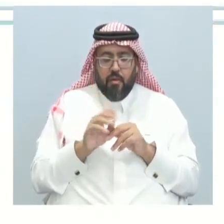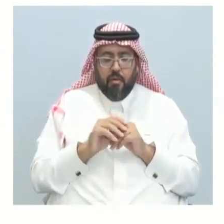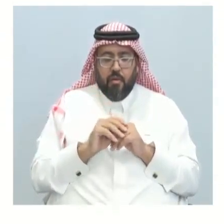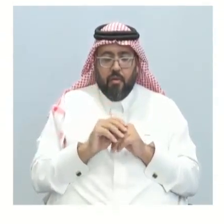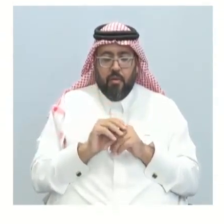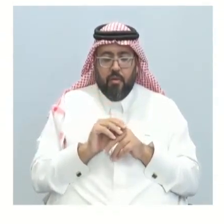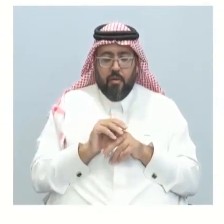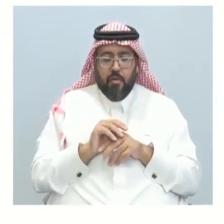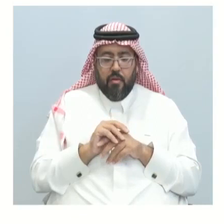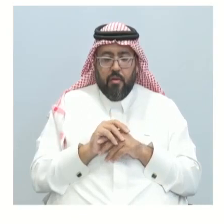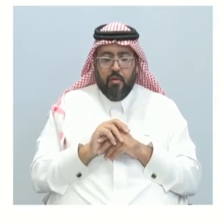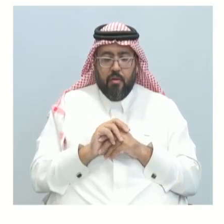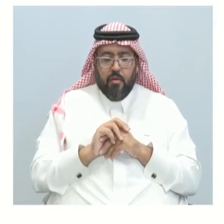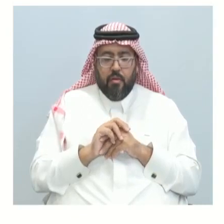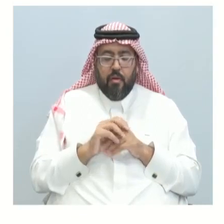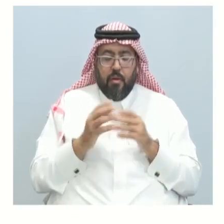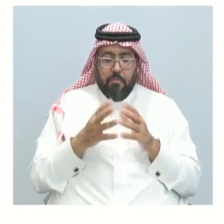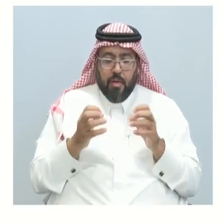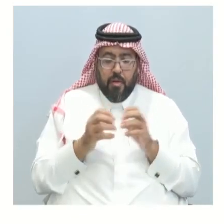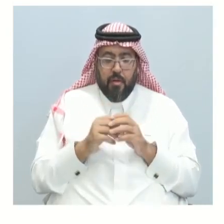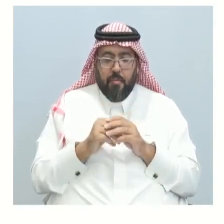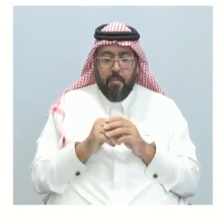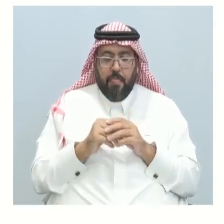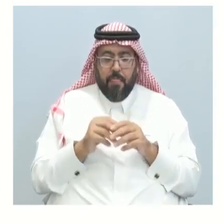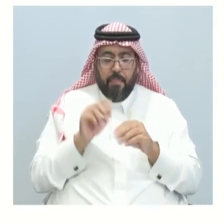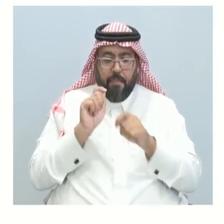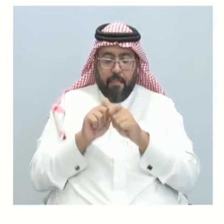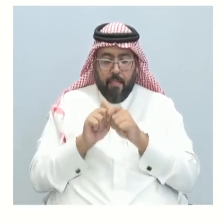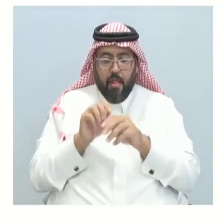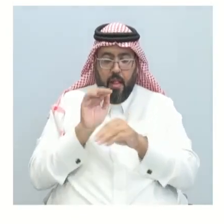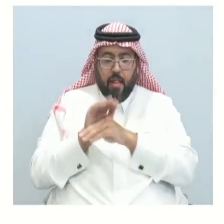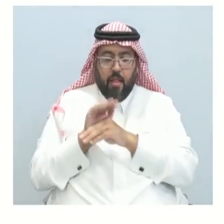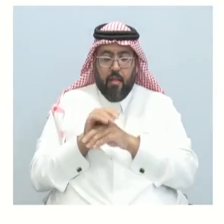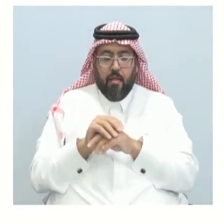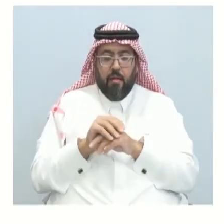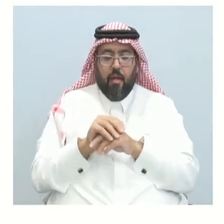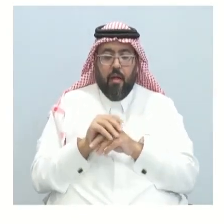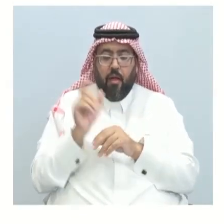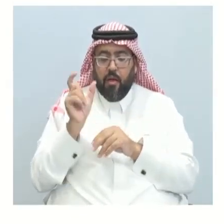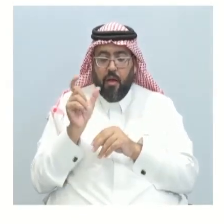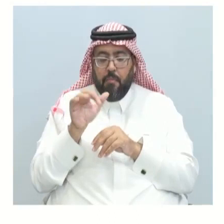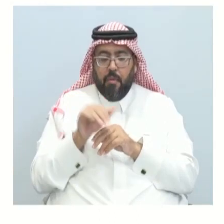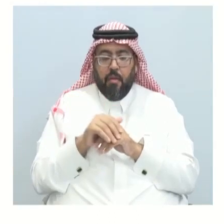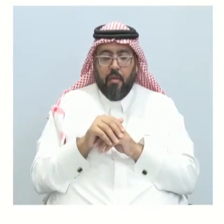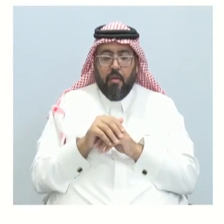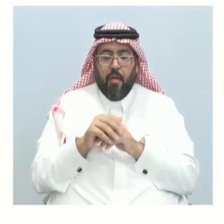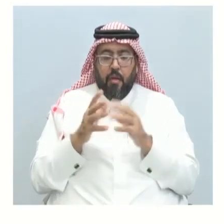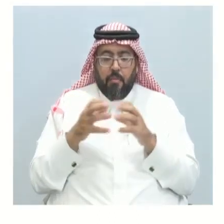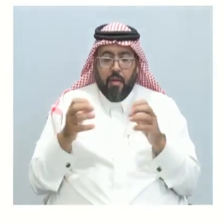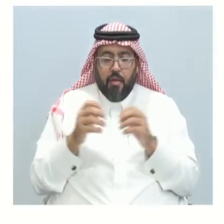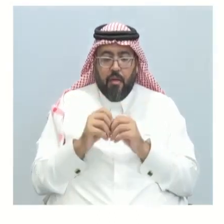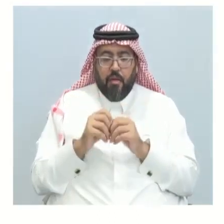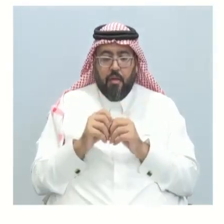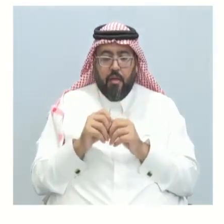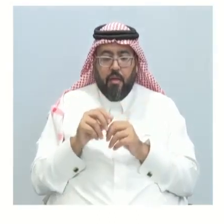بالطلاق الان ناخذ المعاني التي نسترشد من هذا الحديث النبوي من معاني الحديث